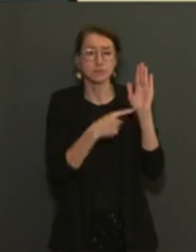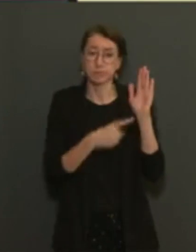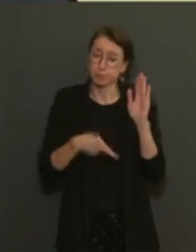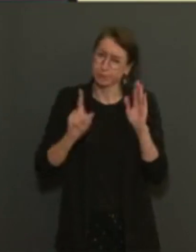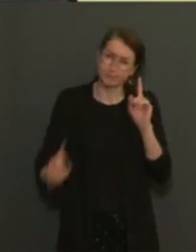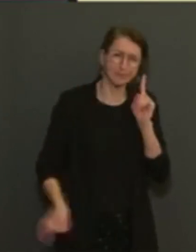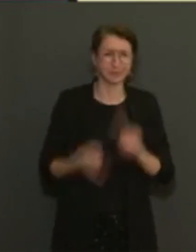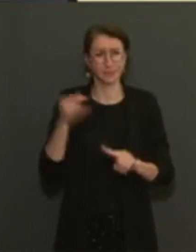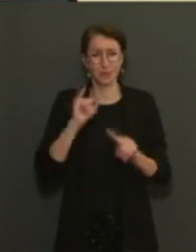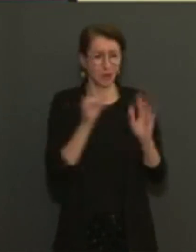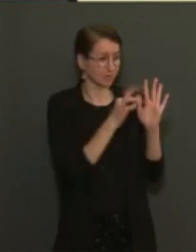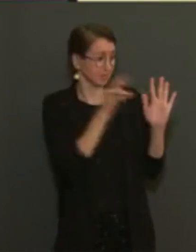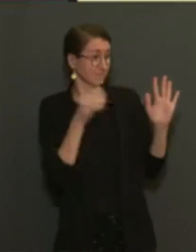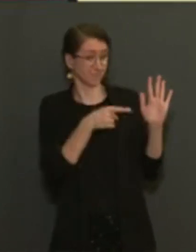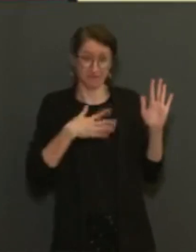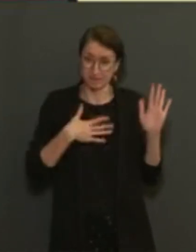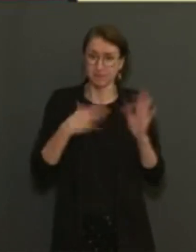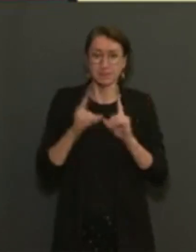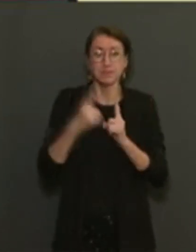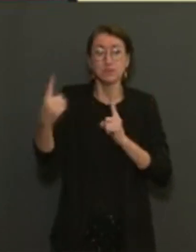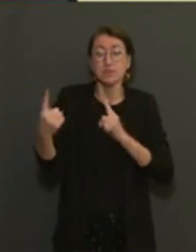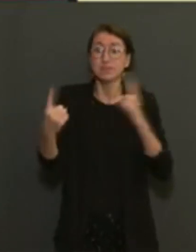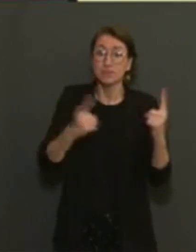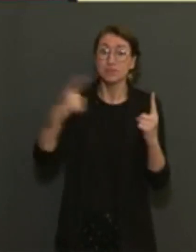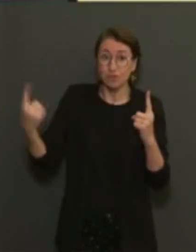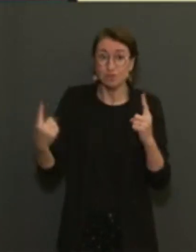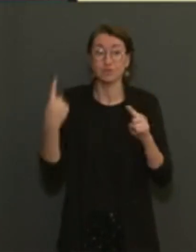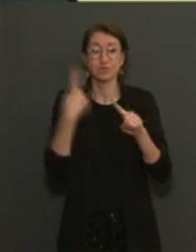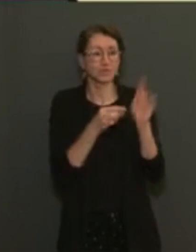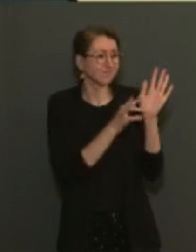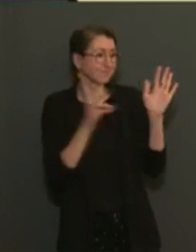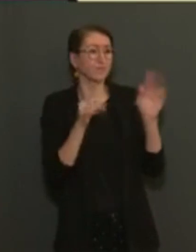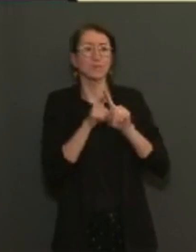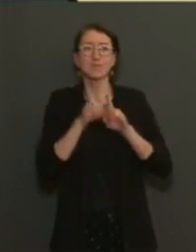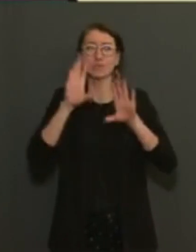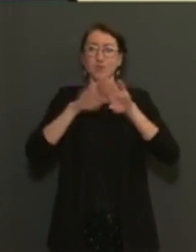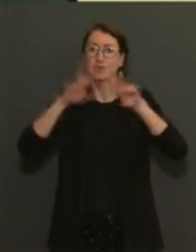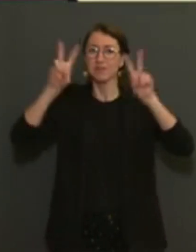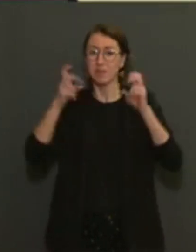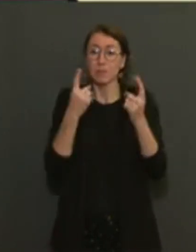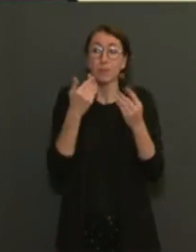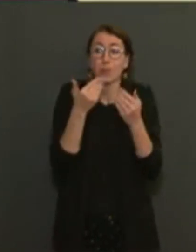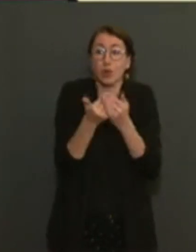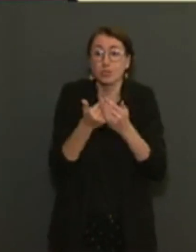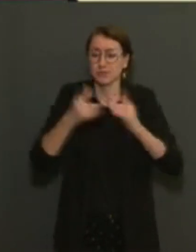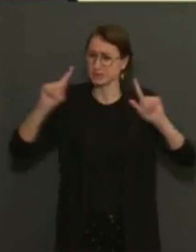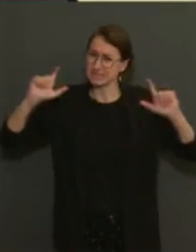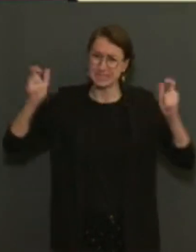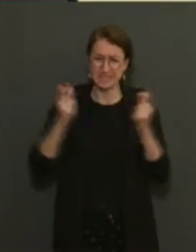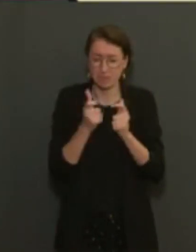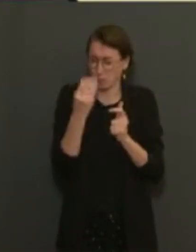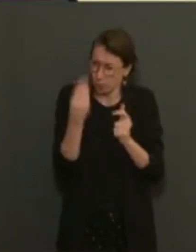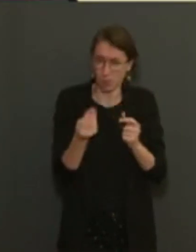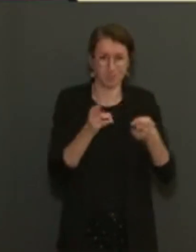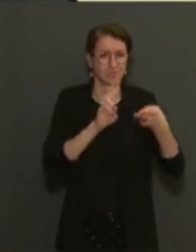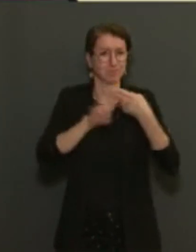étroits. C'est ainsi que l'on peut, le plus simplement, limiter la propagation du virus. Qu'est-ce qu'un contact